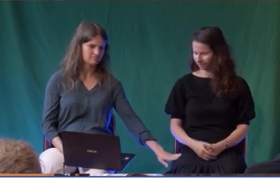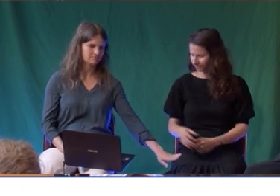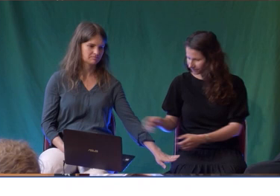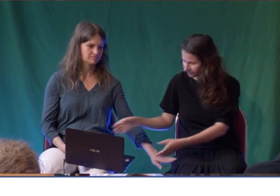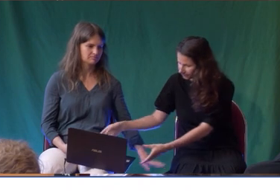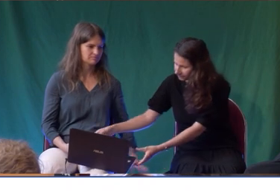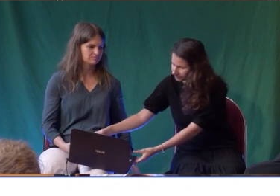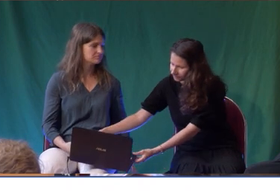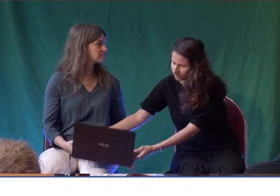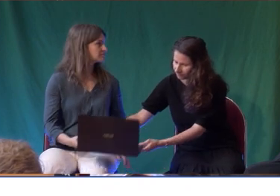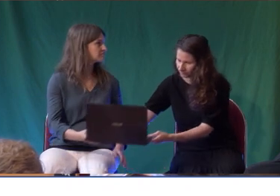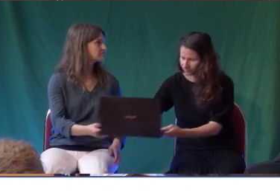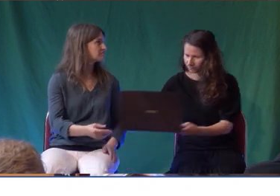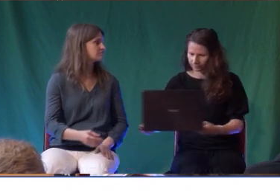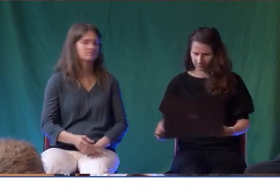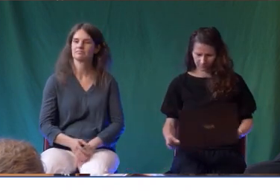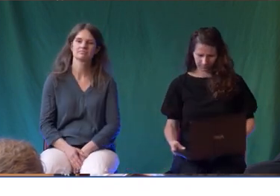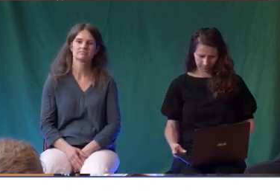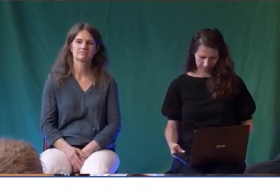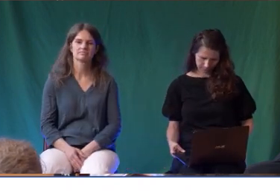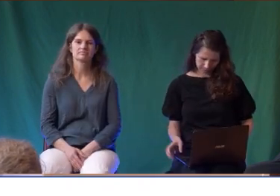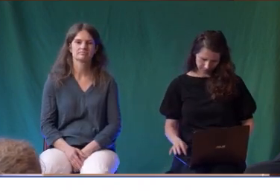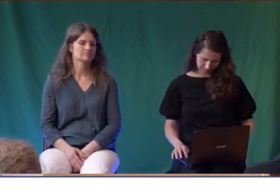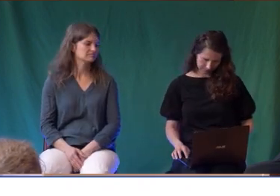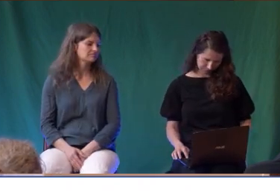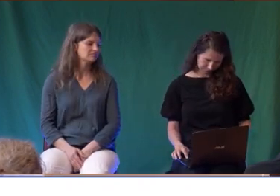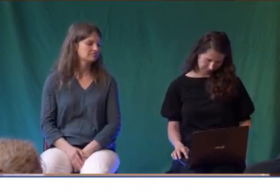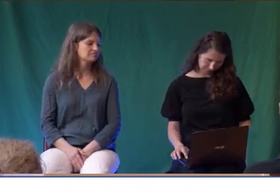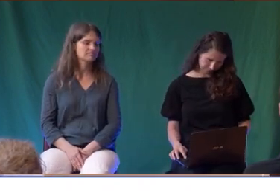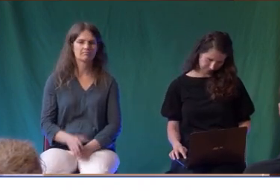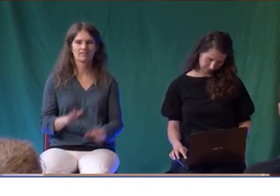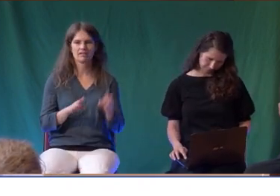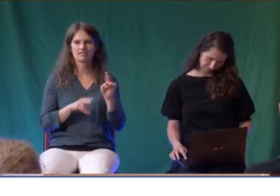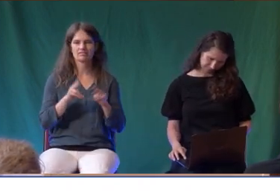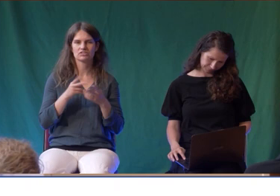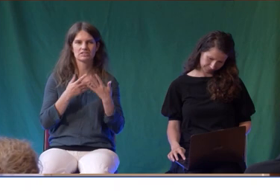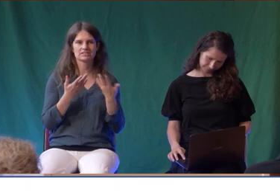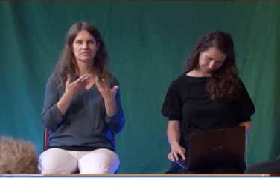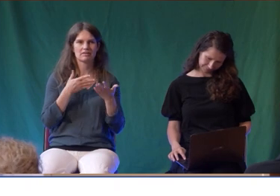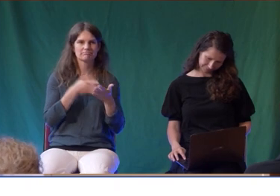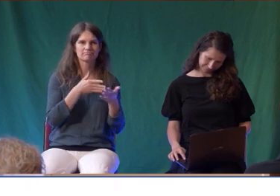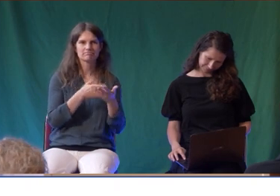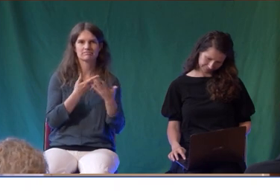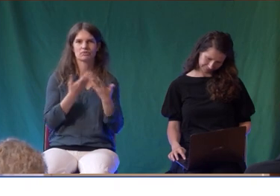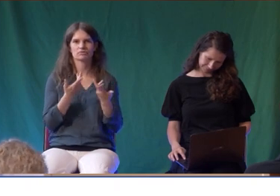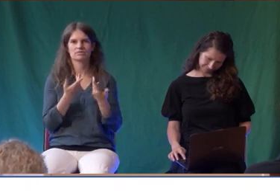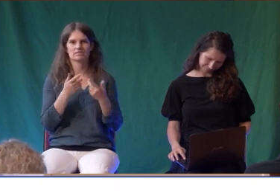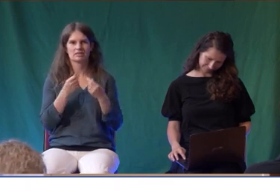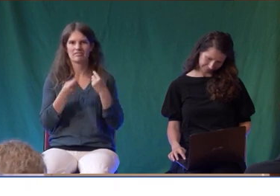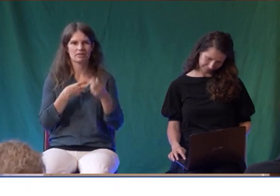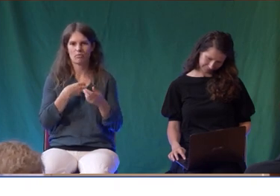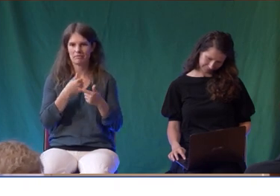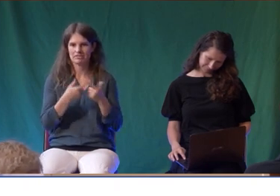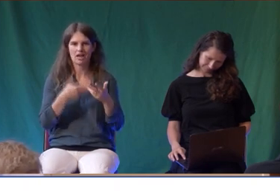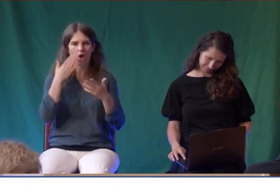stellen sie mir jetzt einiges zu idealen Varianten Stolpersteinen zu sagen das wichtigste ist die Kommunikation also ins Gespräch mit Eltern mit Behinderung